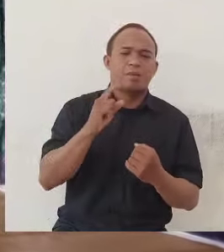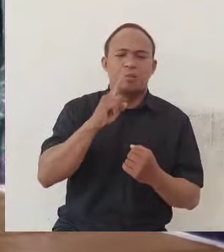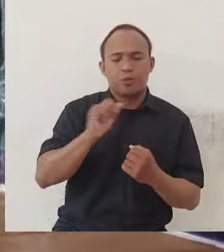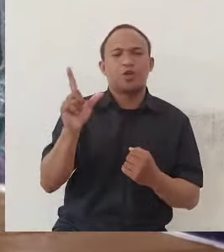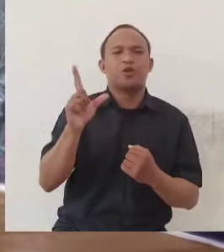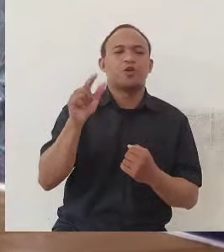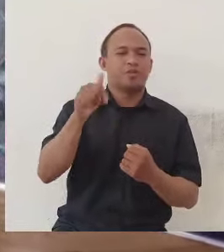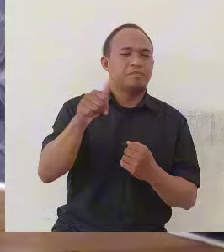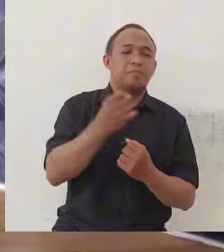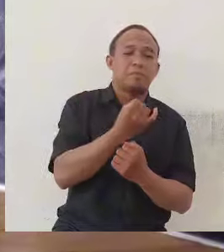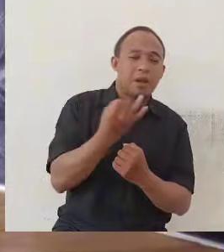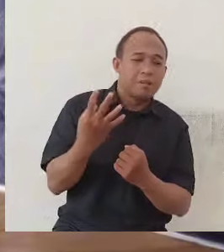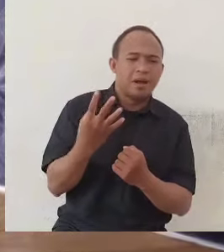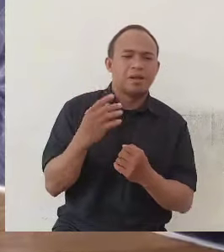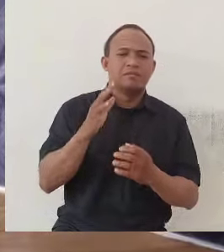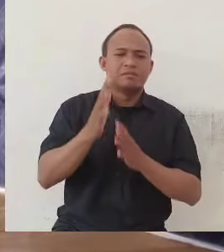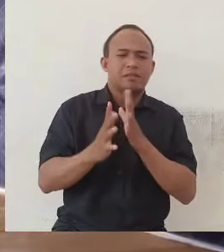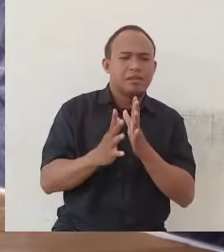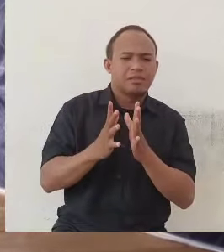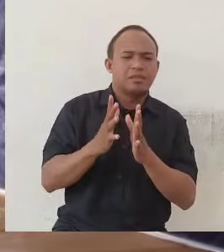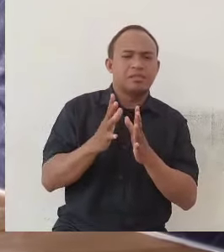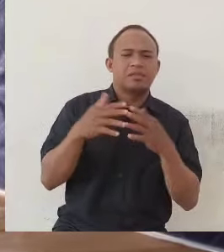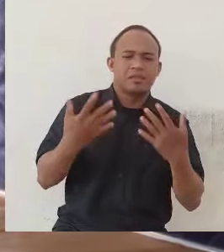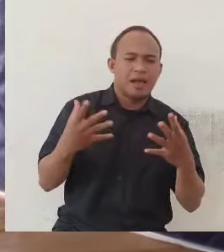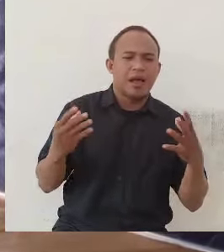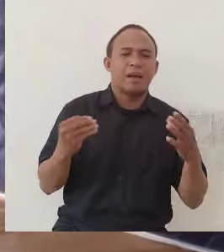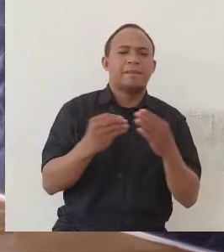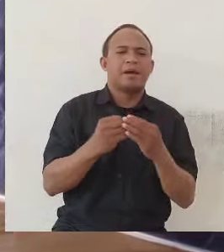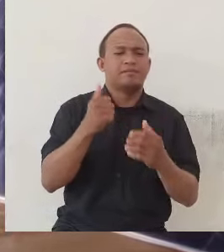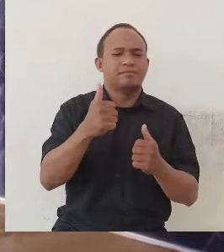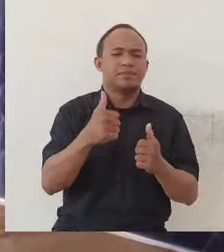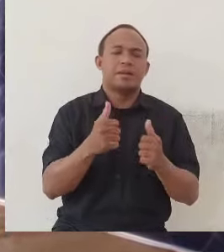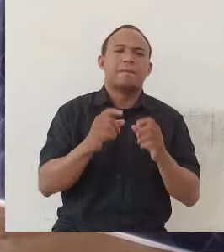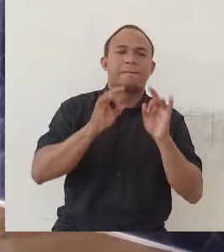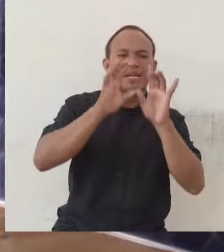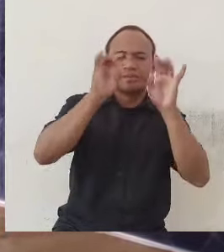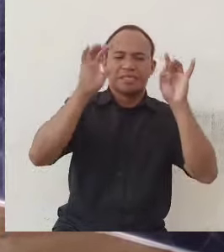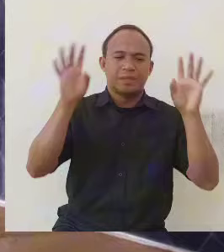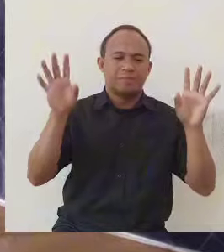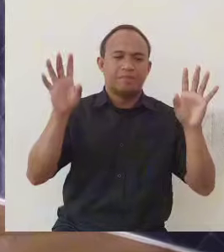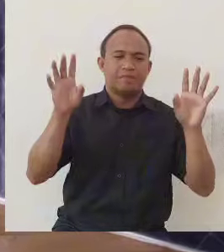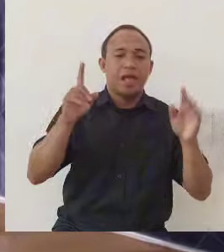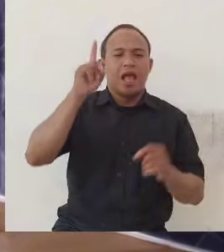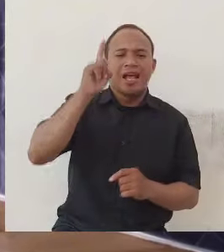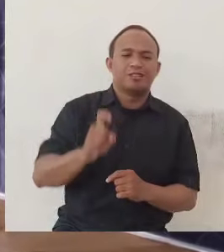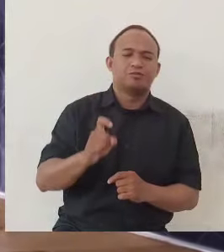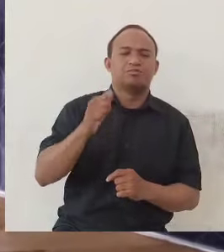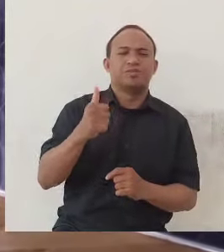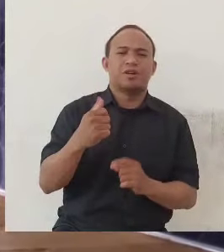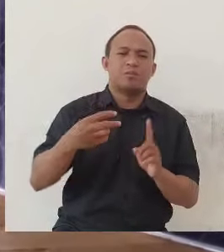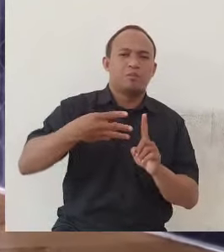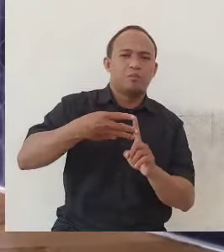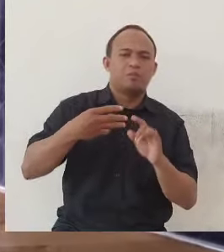juga. Terus sekali. Jadi untuk mencapai syarat geopark itu juga ada beberapa item, ya, ada beberapa macam. Dia harus